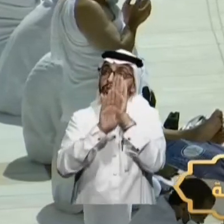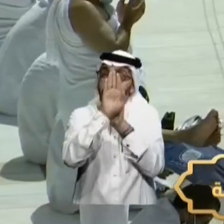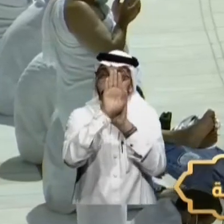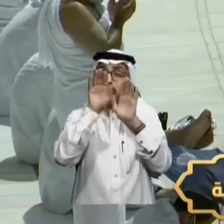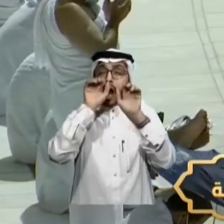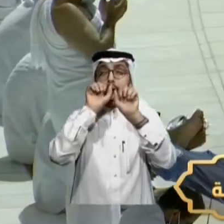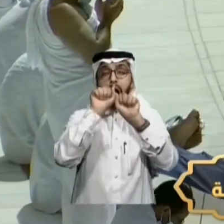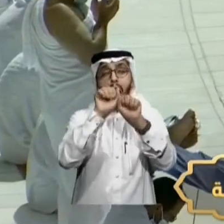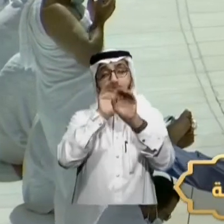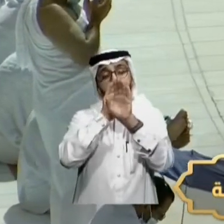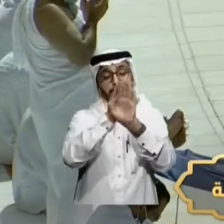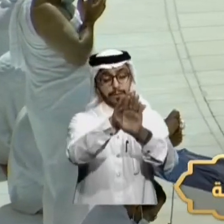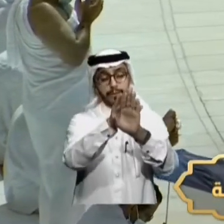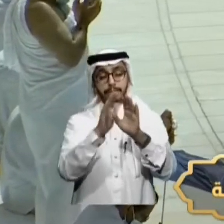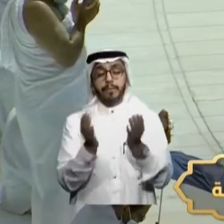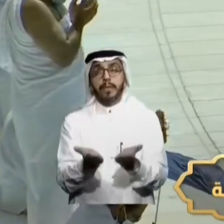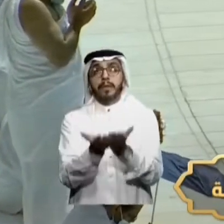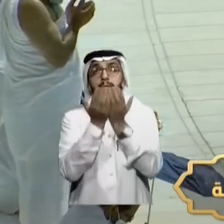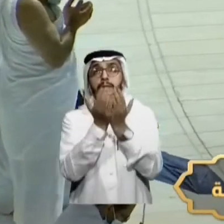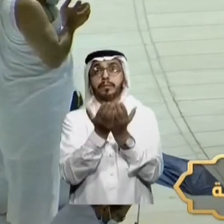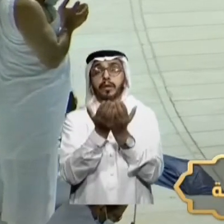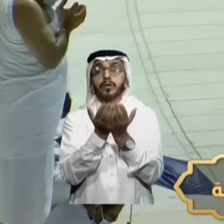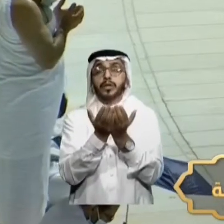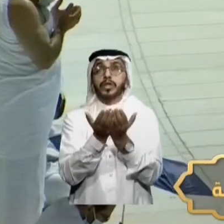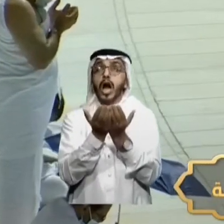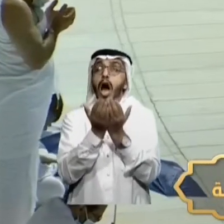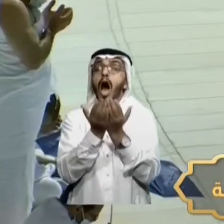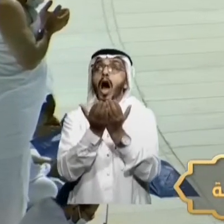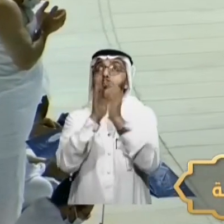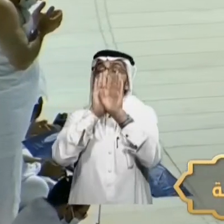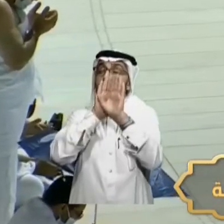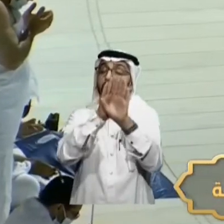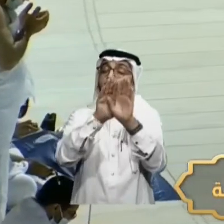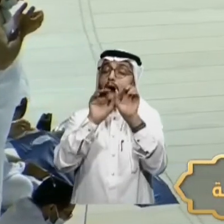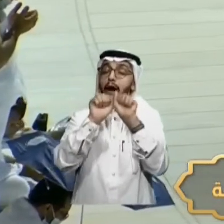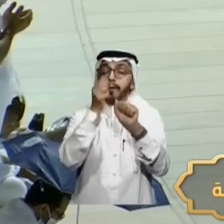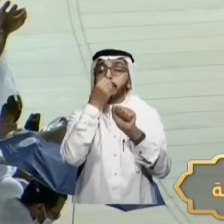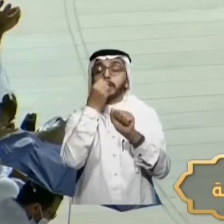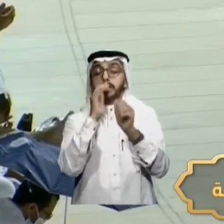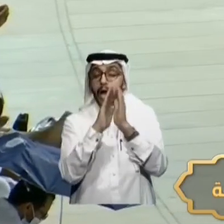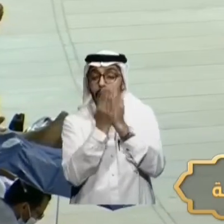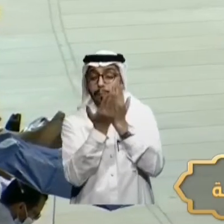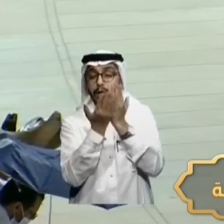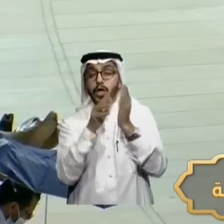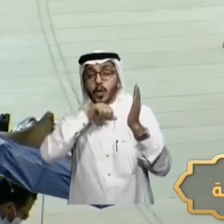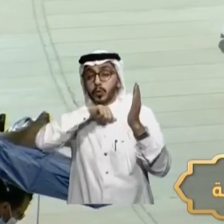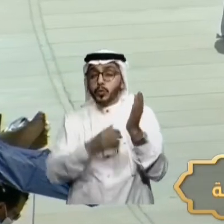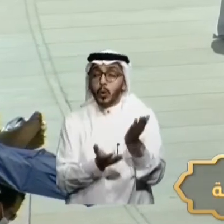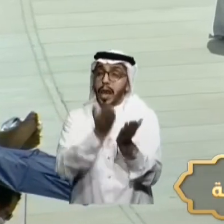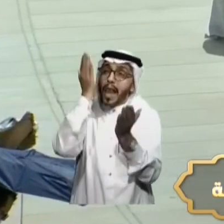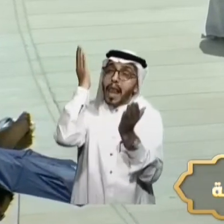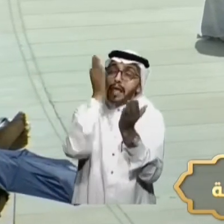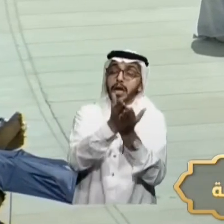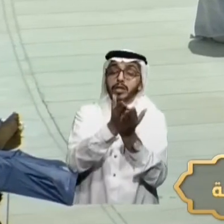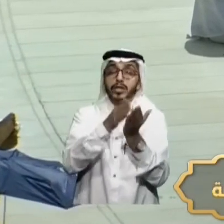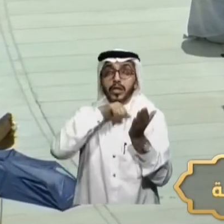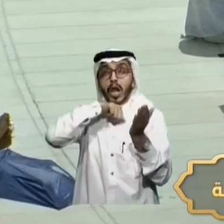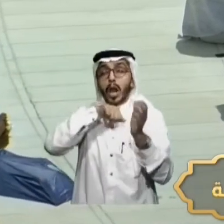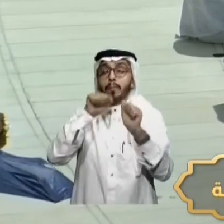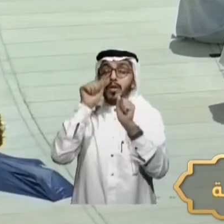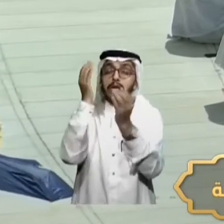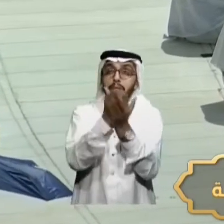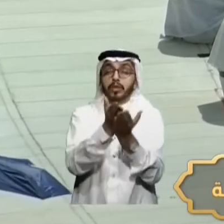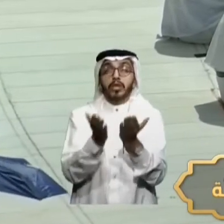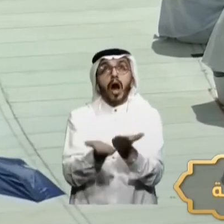يا رب العالمين. اللهم انصُر دينك وكتابك وسُنَّة نبيِّك صلى الله